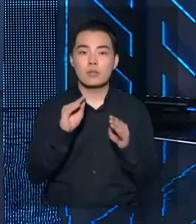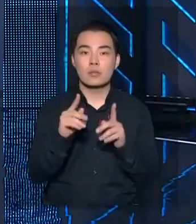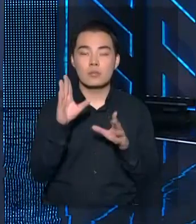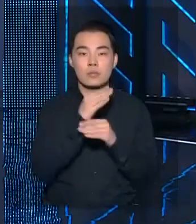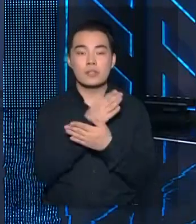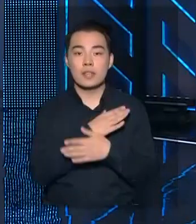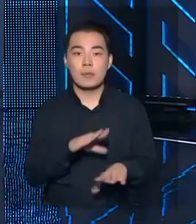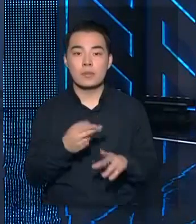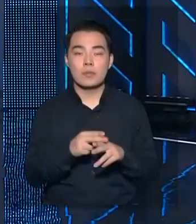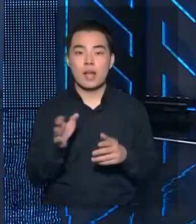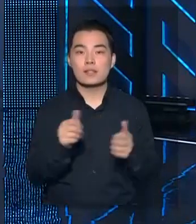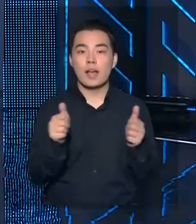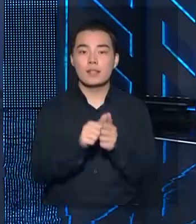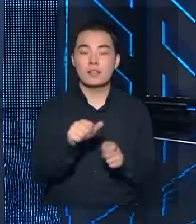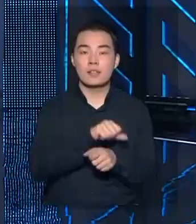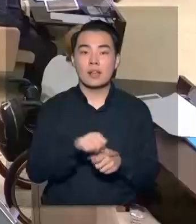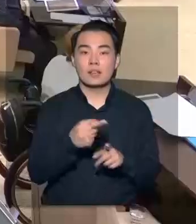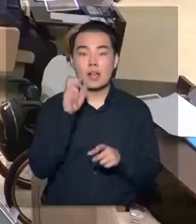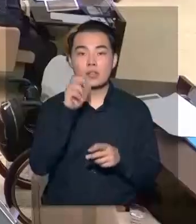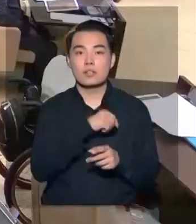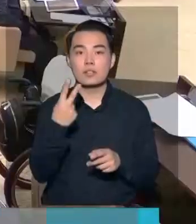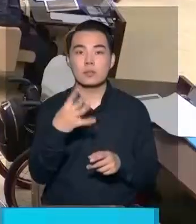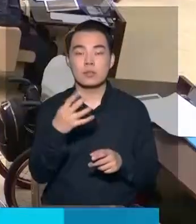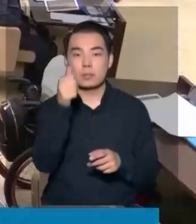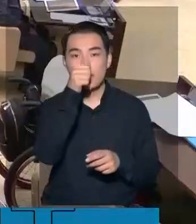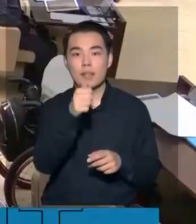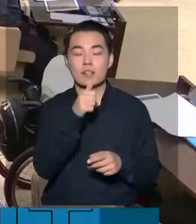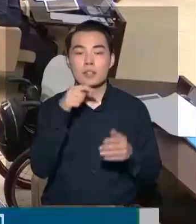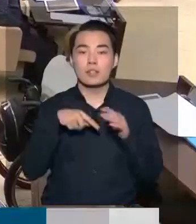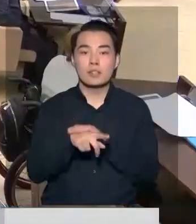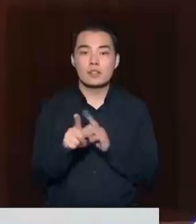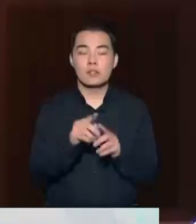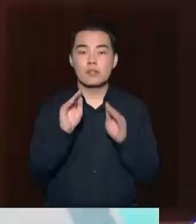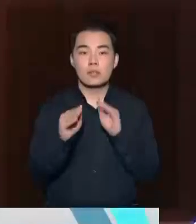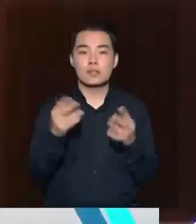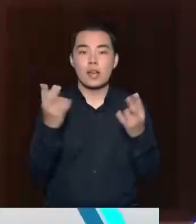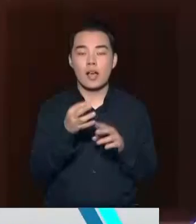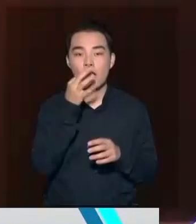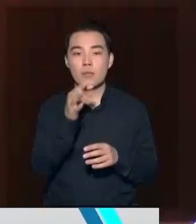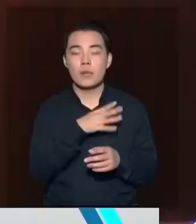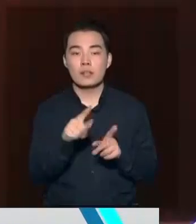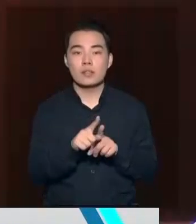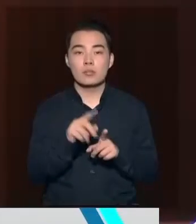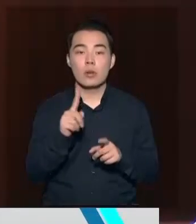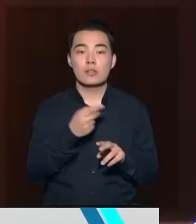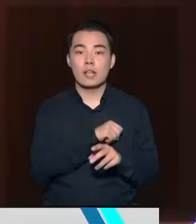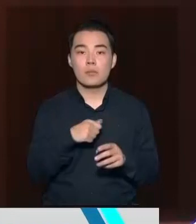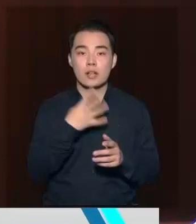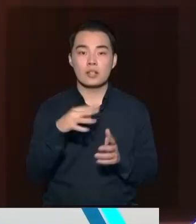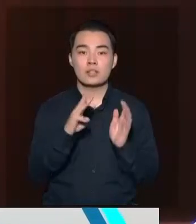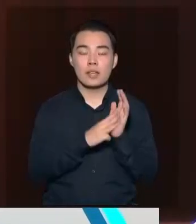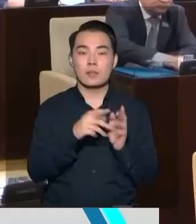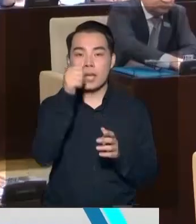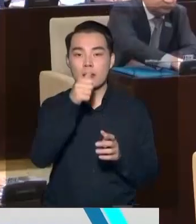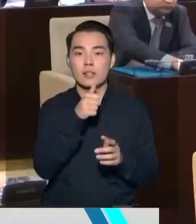үлгермеген. Көрші мемлекет бұл жұмыстарды 24 ай ішінде қамтамасыз ету керек болған, алайда бұл 48 айға кейін